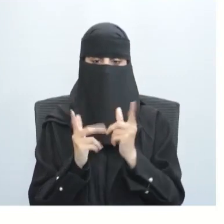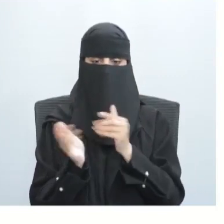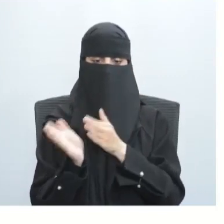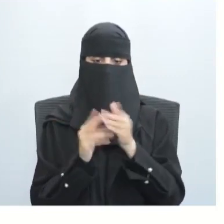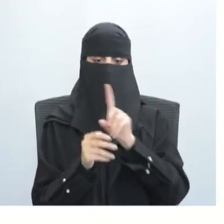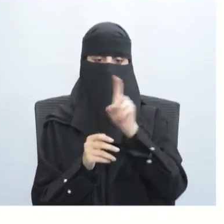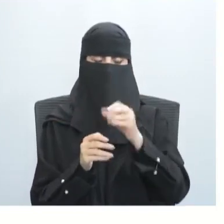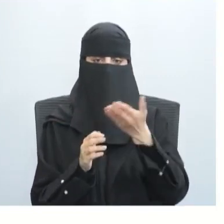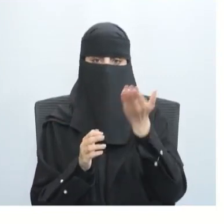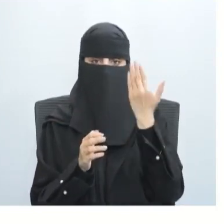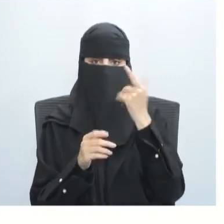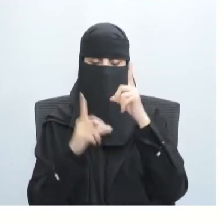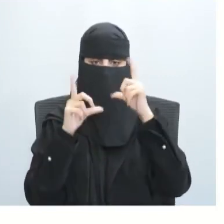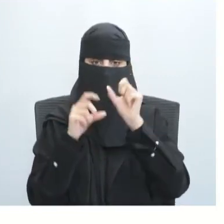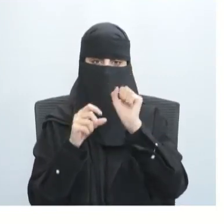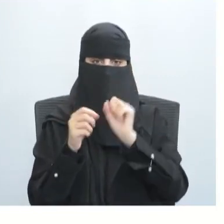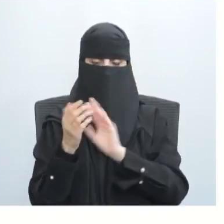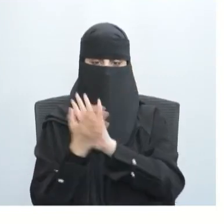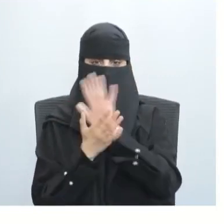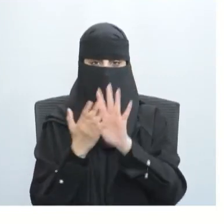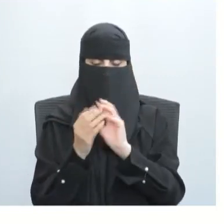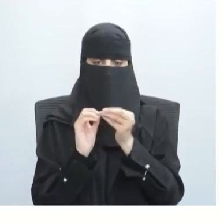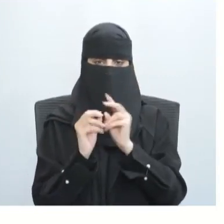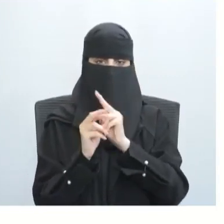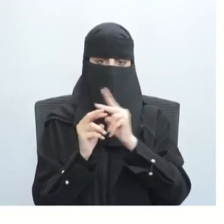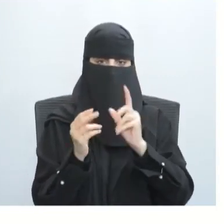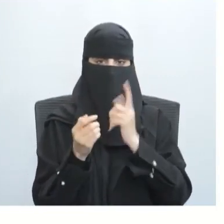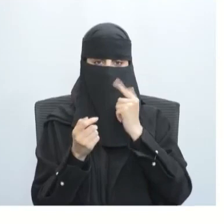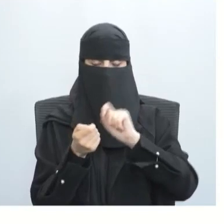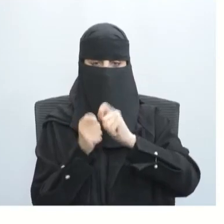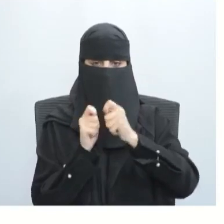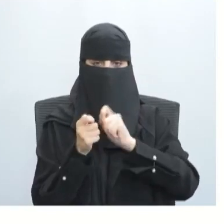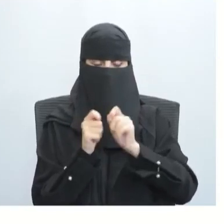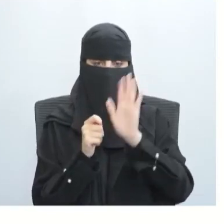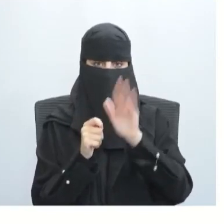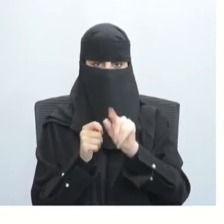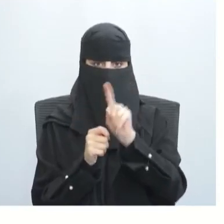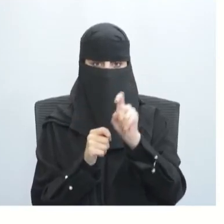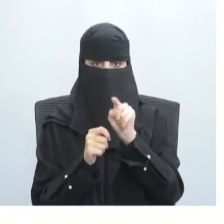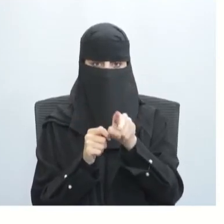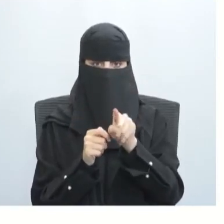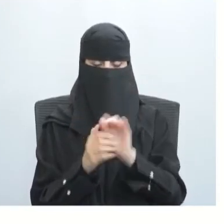سبق ان قمت بتعديلات على صور قمت او التقطتها او مقاطع فيديو صورتها